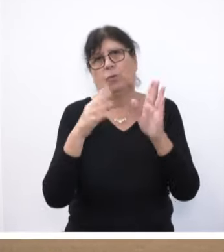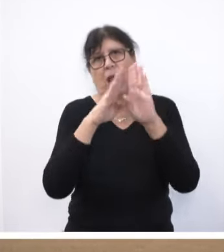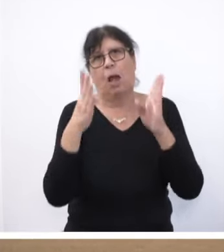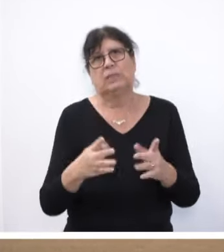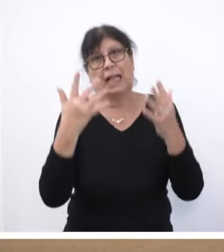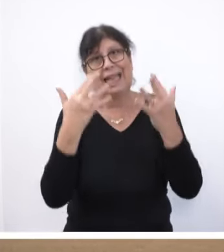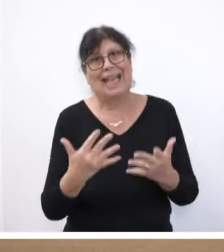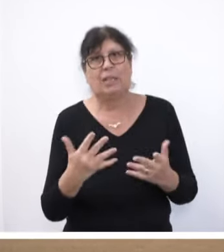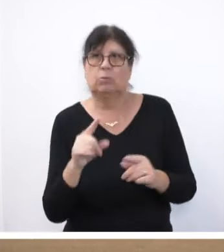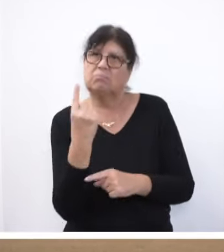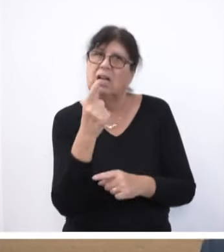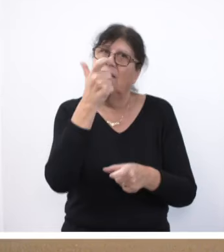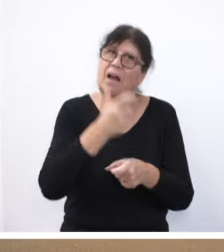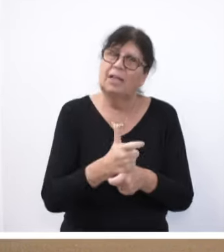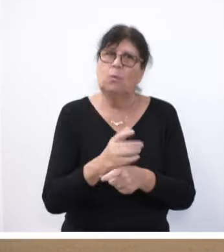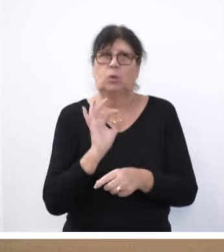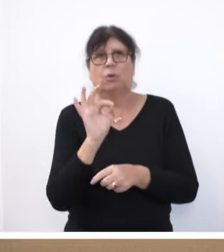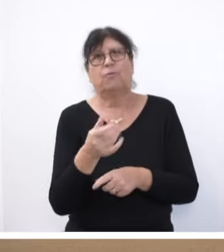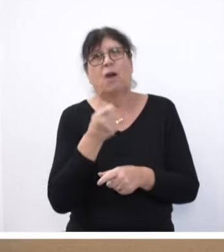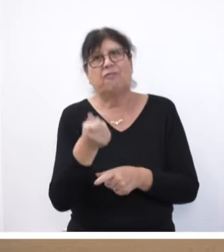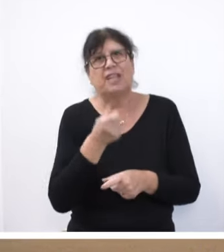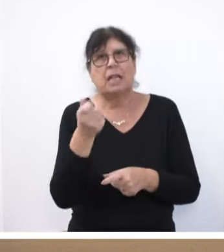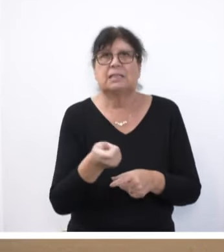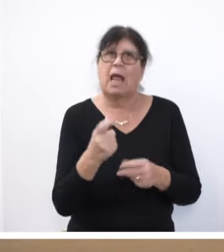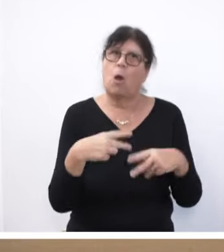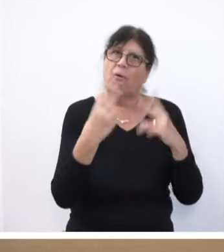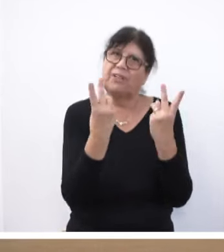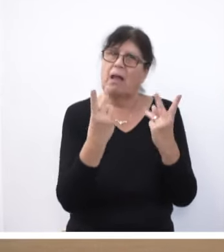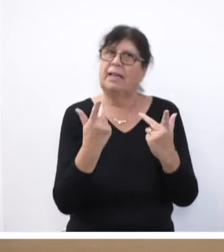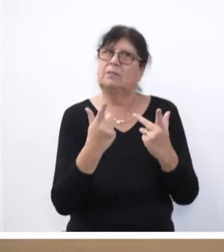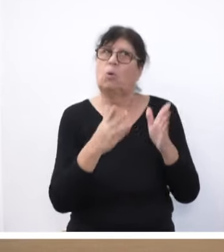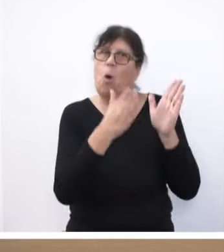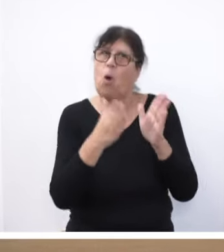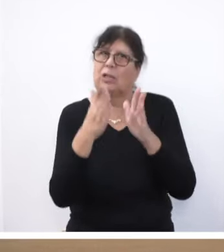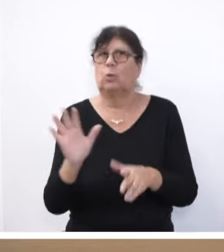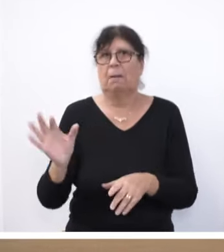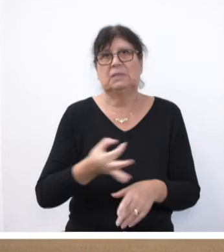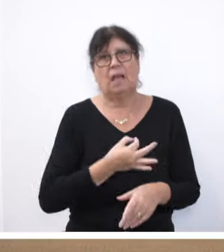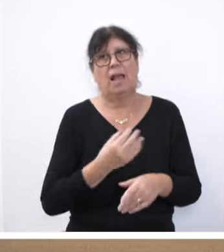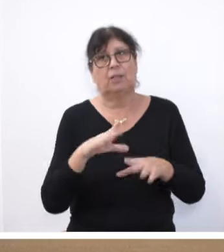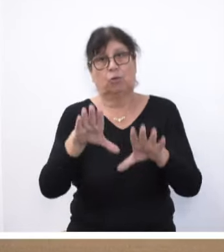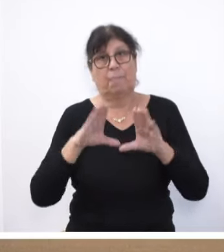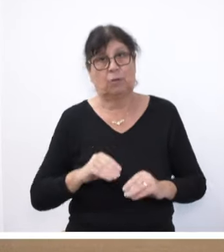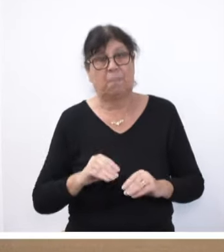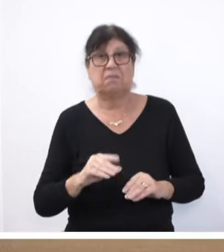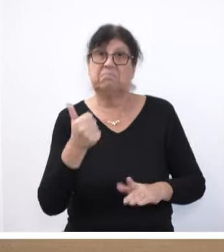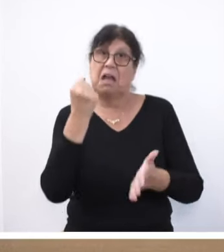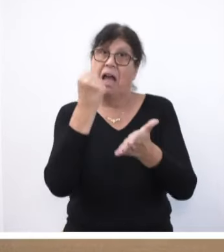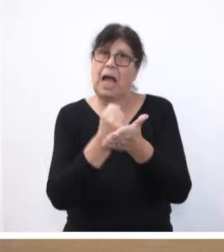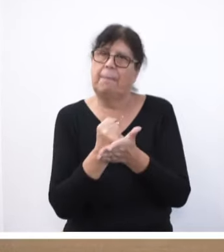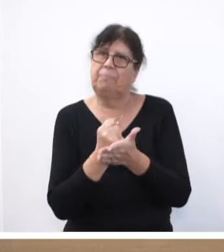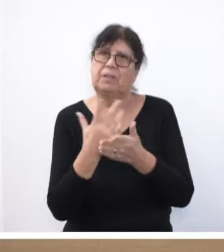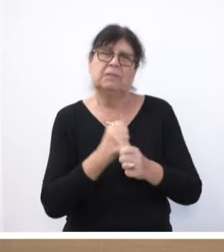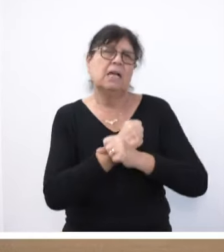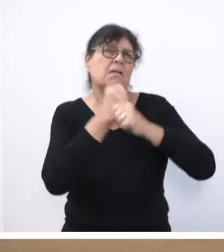Haushaltsrechnung Verantwortung für finanzielle Transparenz und Ordnung im Saarland getragen, ein Amt, das Sie mit